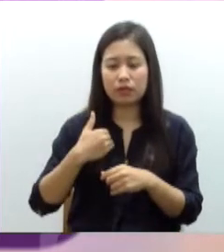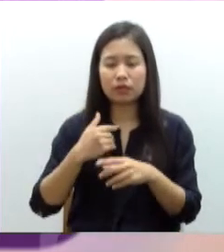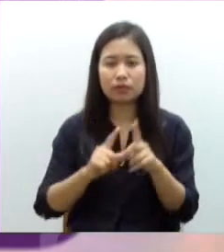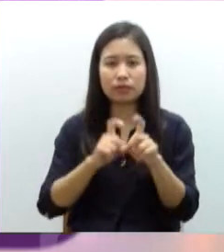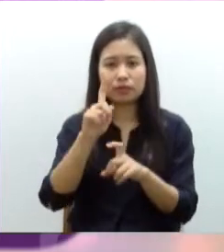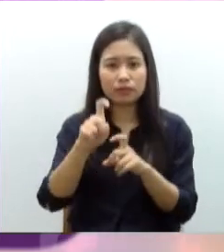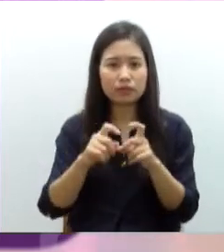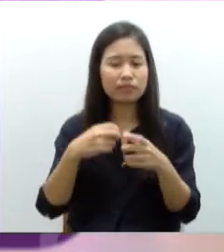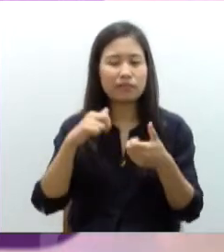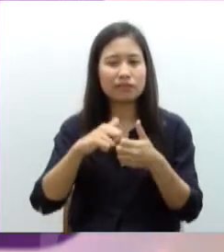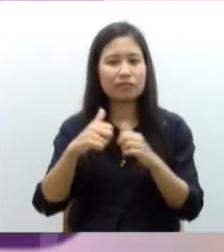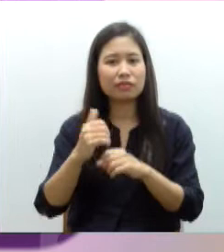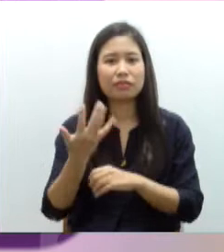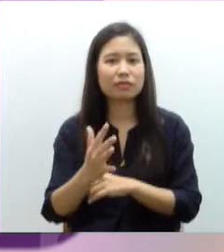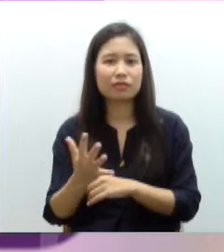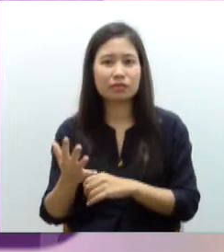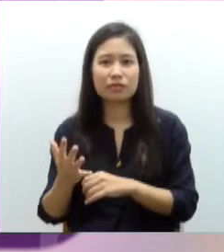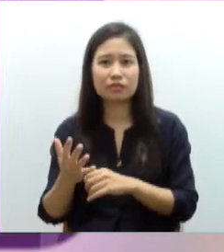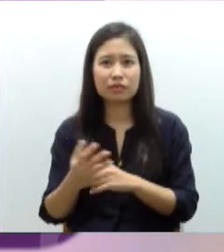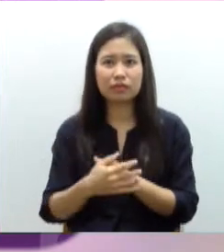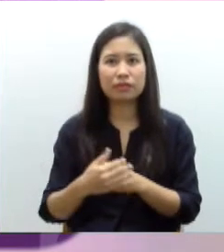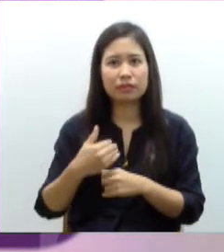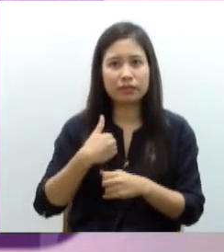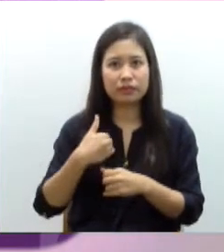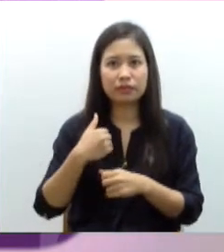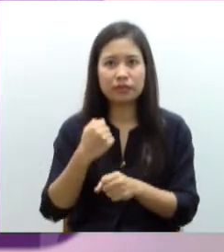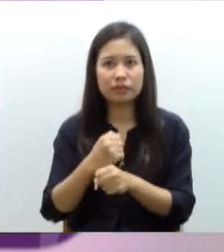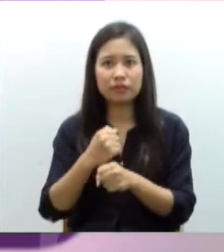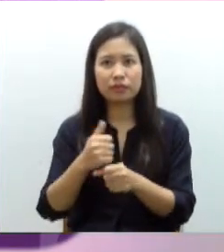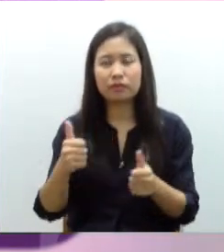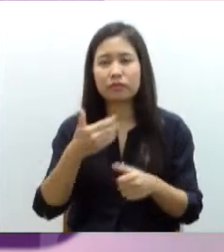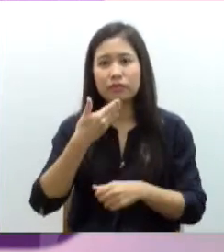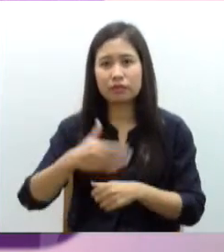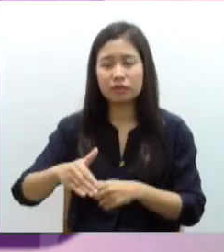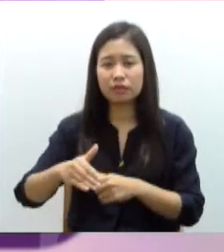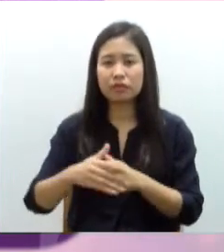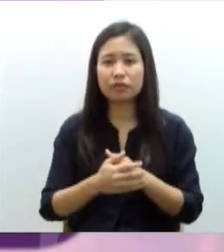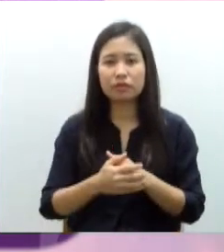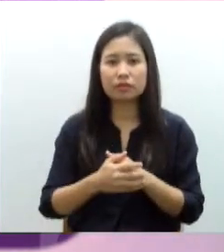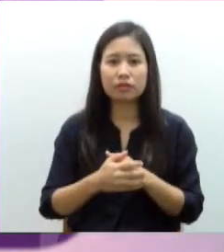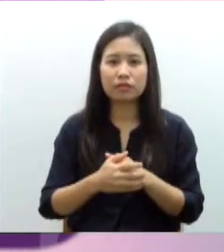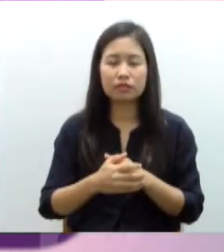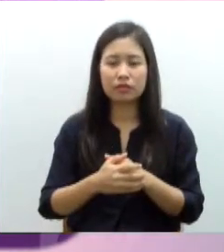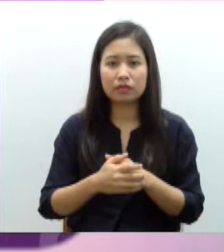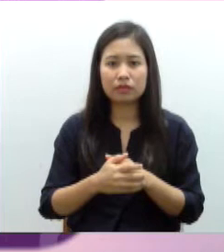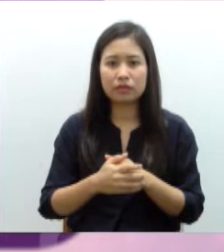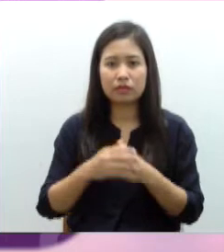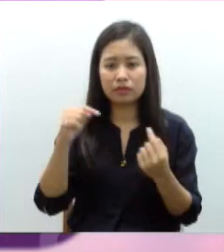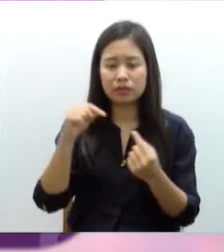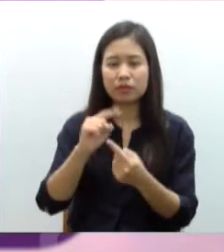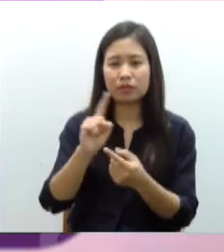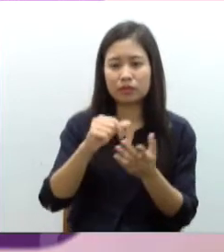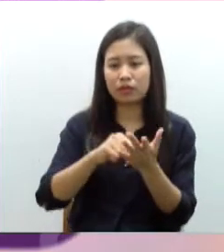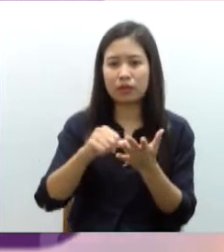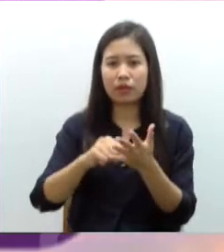ไม่ค่อยมีปัญหานะครับมักจะได้คะแนนกันค่อนข้างดีนะฮะจะมีปัญหาคือการ ประเด็นของการแก้ไขปัญหาการทุจ